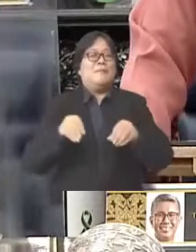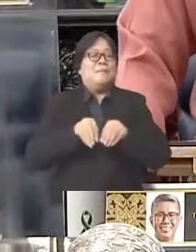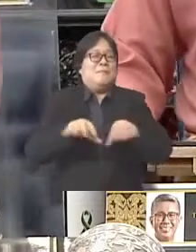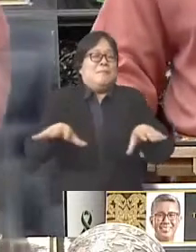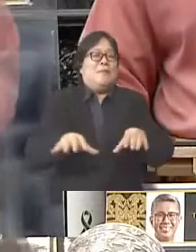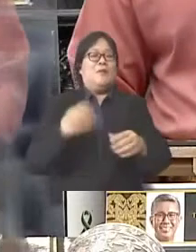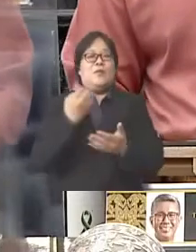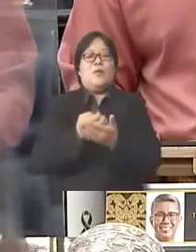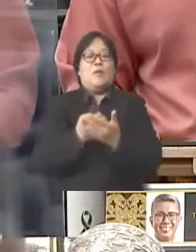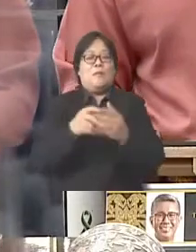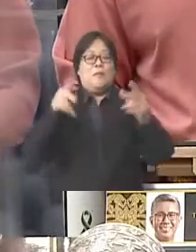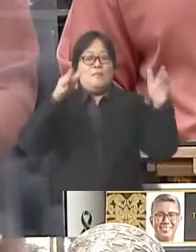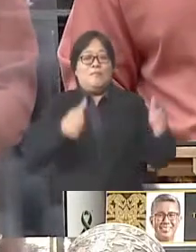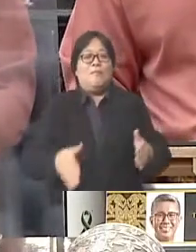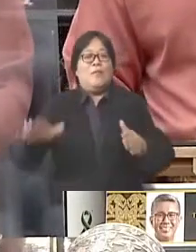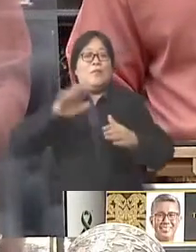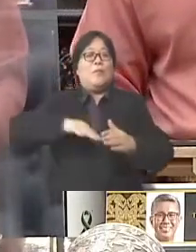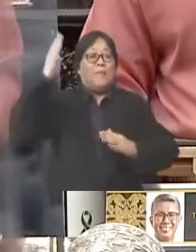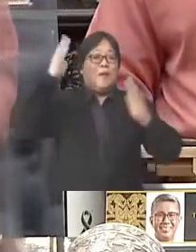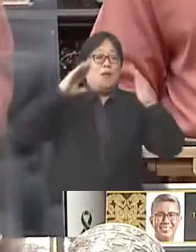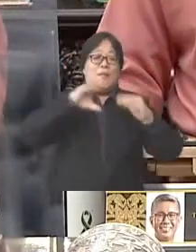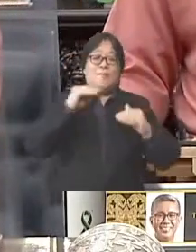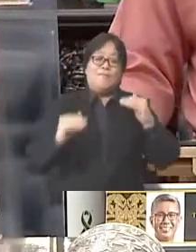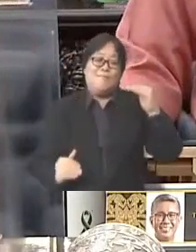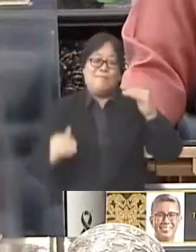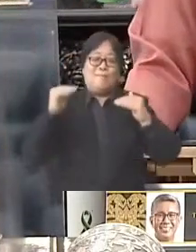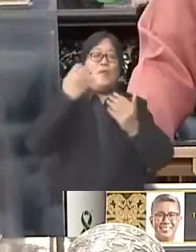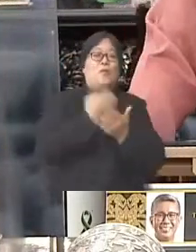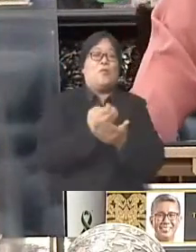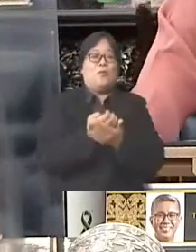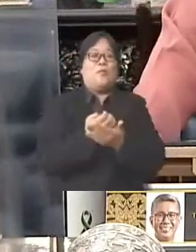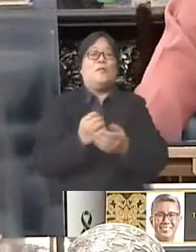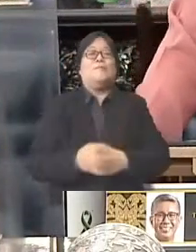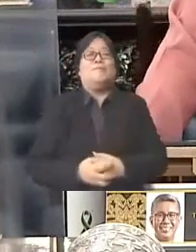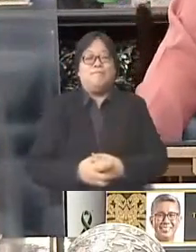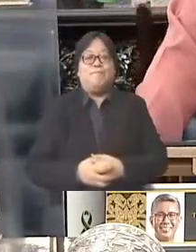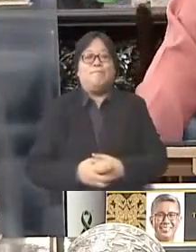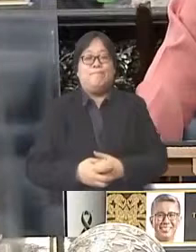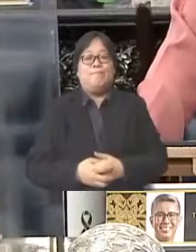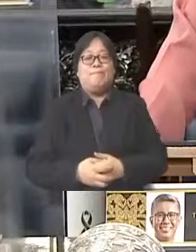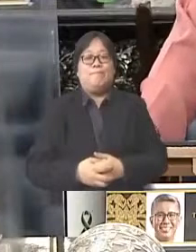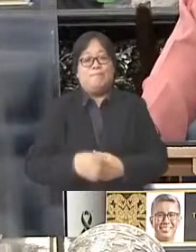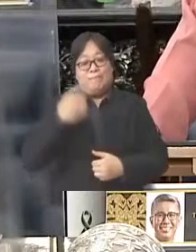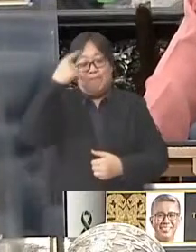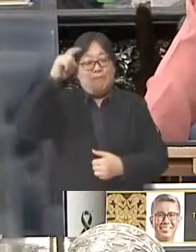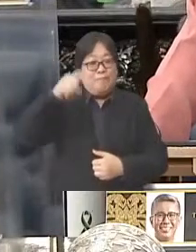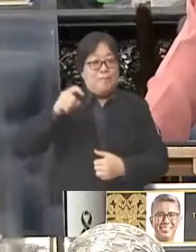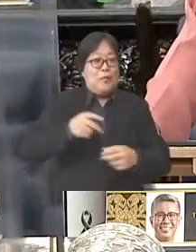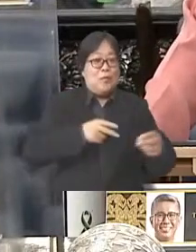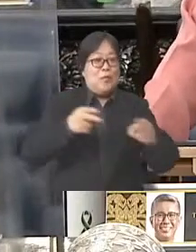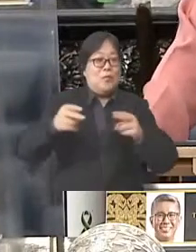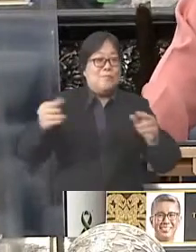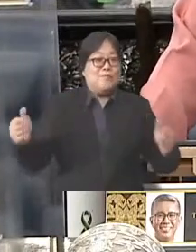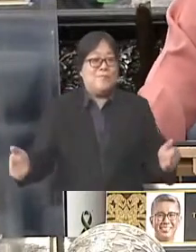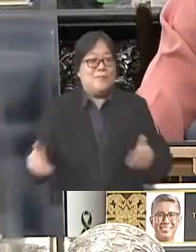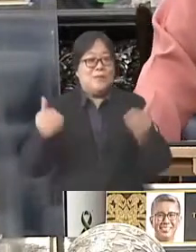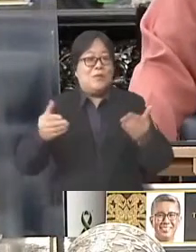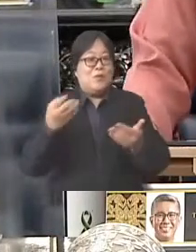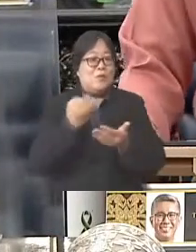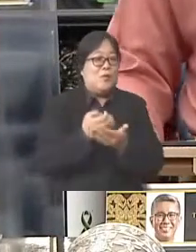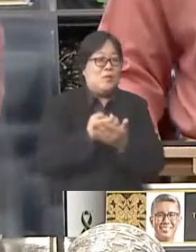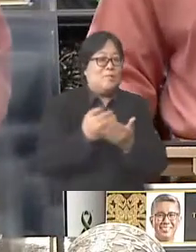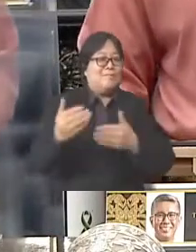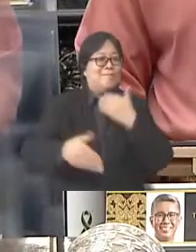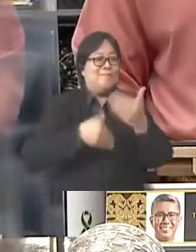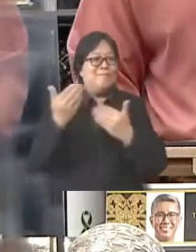economy kepada penduduk setempat di samping merapatkan jurang ekonomi antara locality bagi memastikan usia perangsang pemulihan